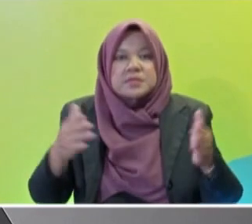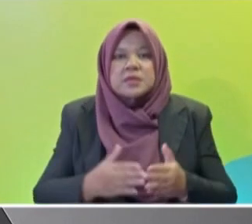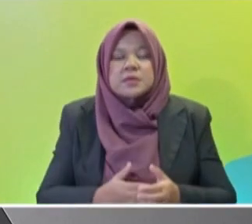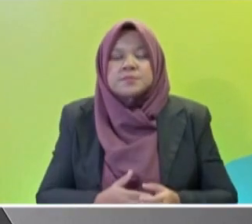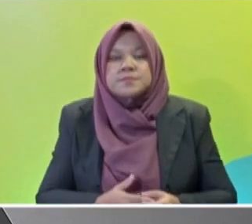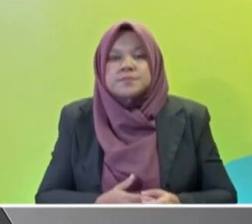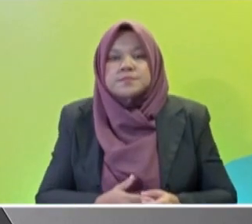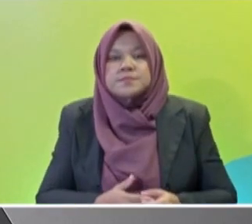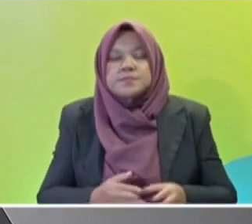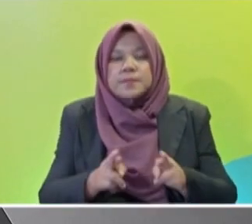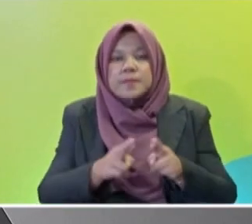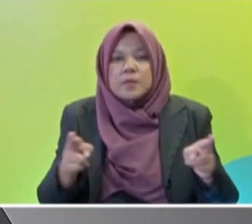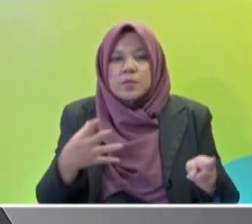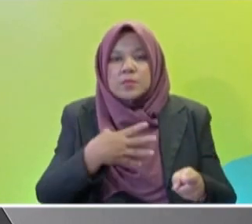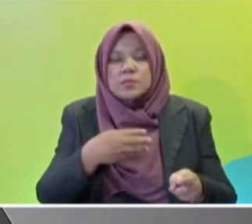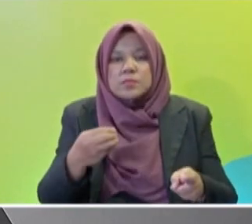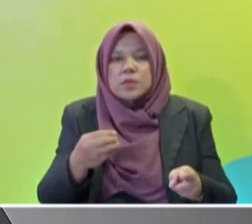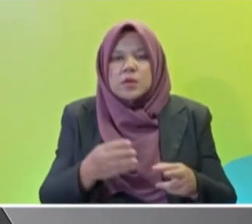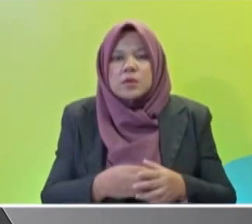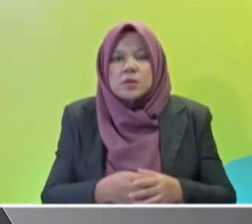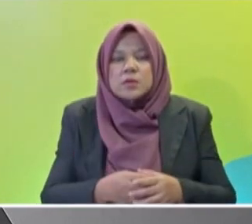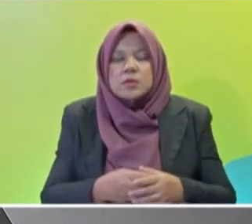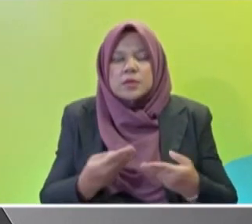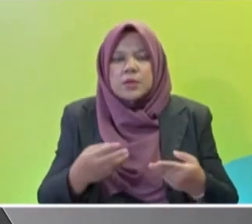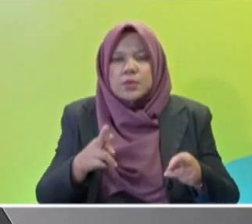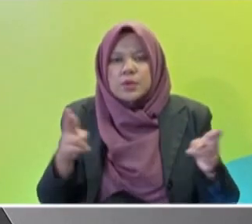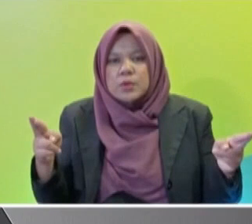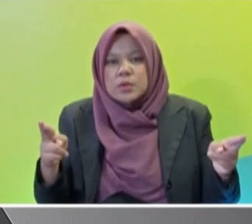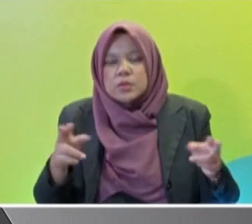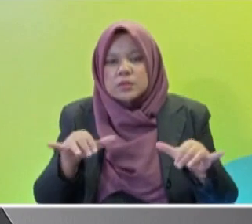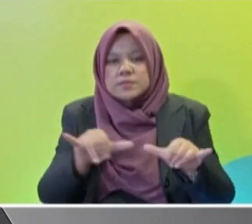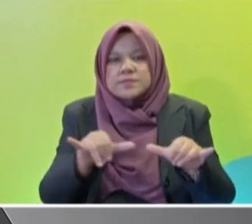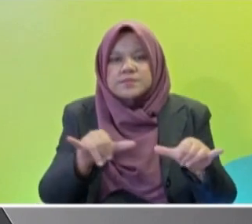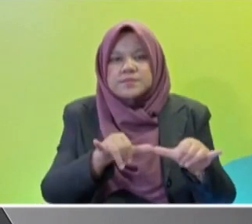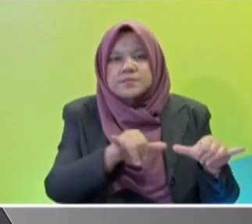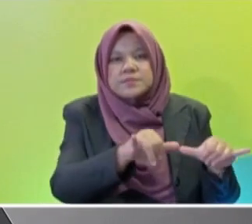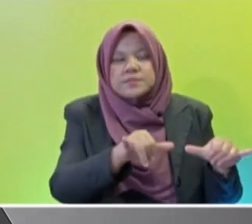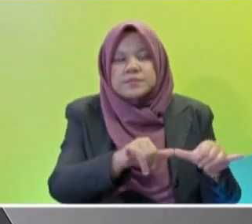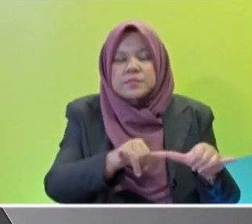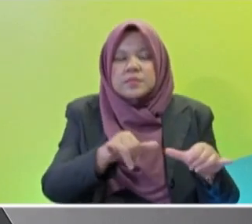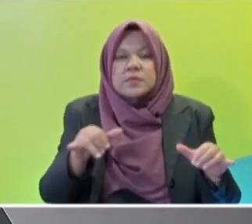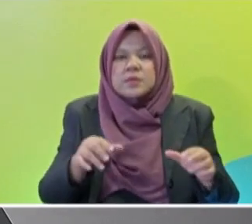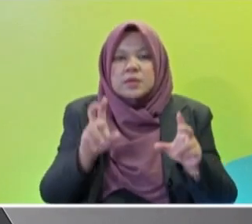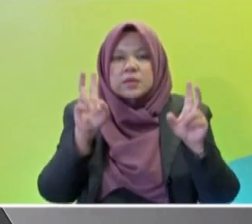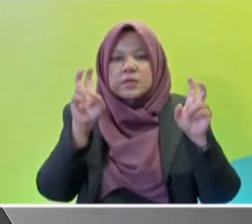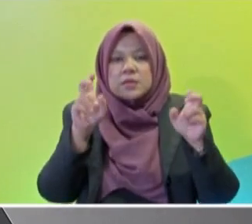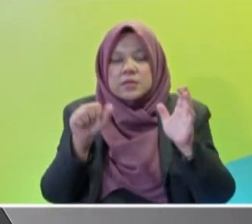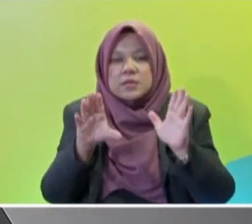kemudian ruang putih adalah ruang-ruang yang diberikan di antara ilustrasi dengan